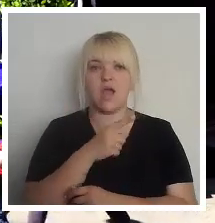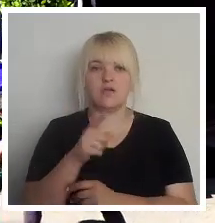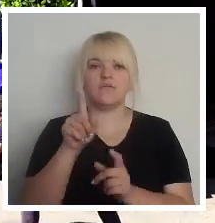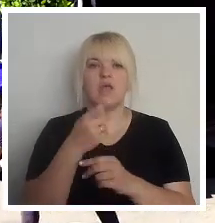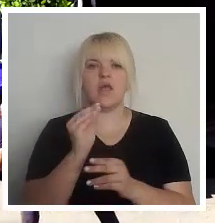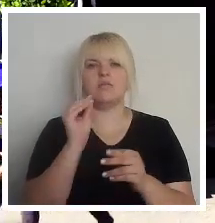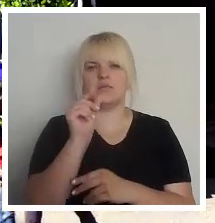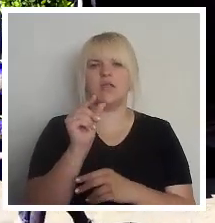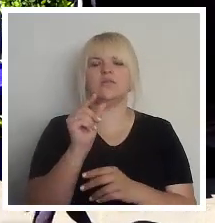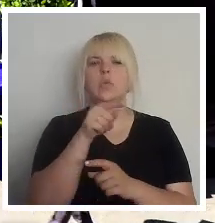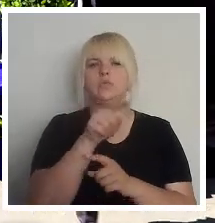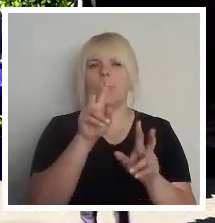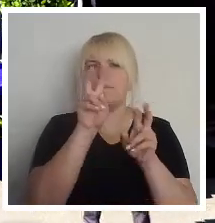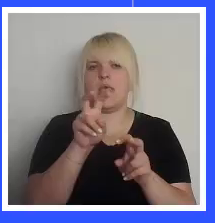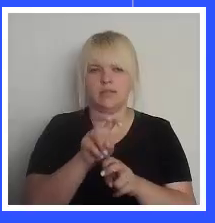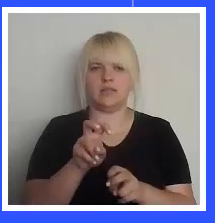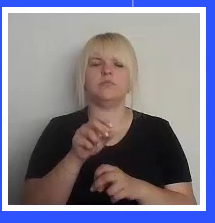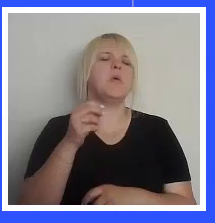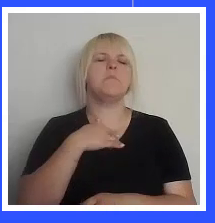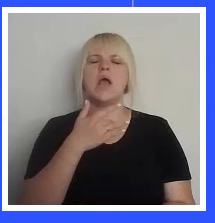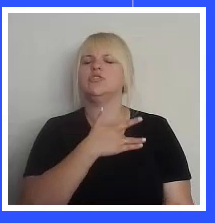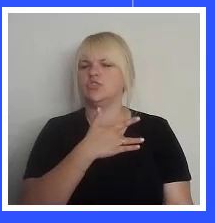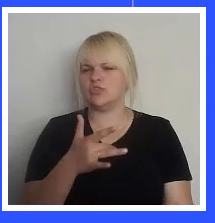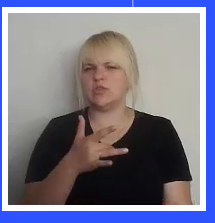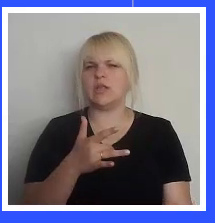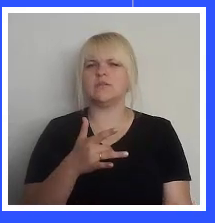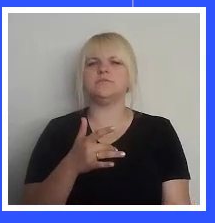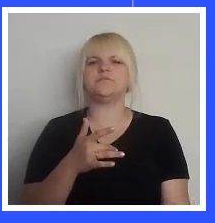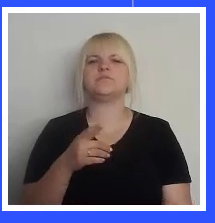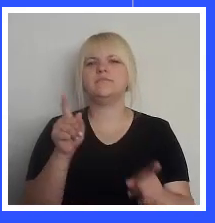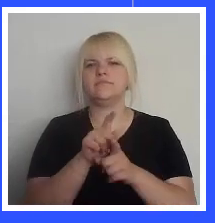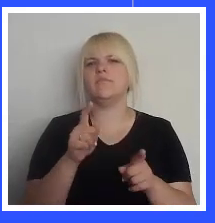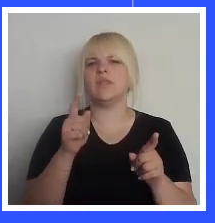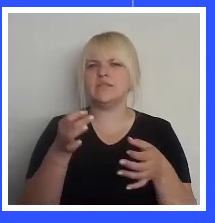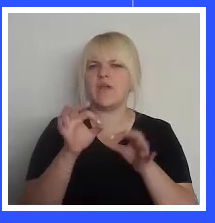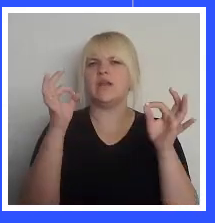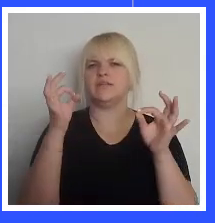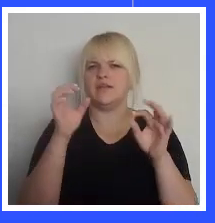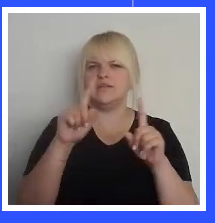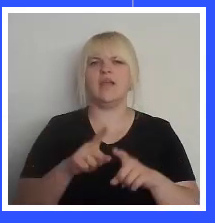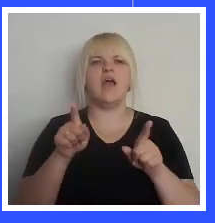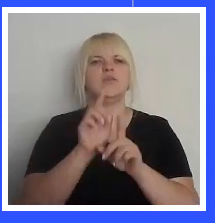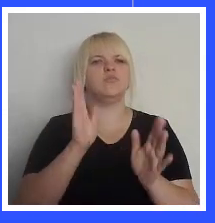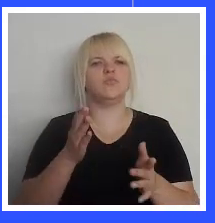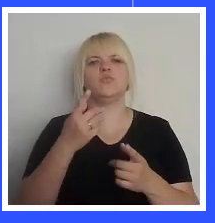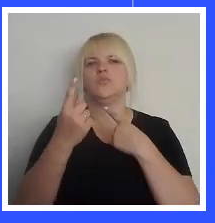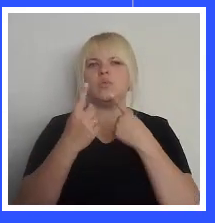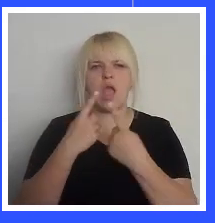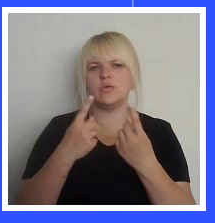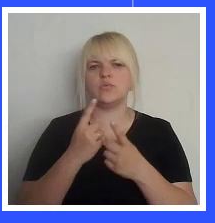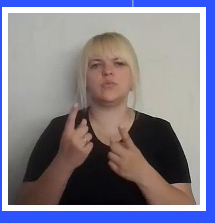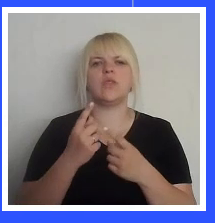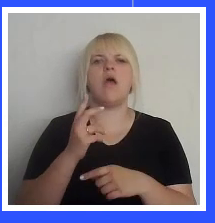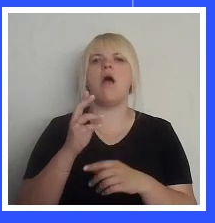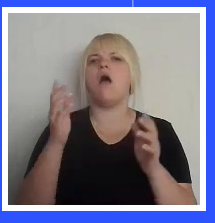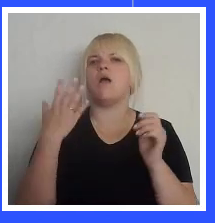no tā paša pētījumu, kas man liekas nu, tāds svarīgākais, par ko mums arī būtu jāparunā, ir tas,